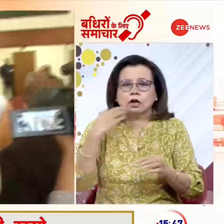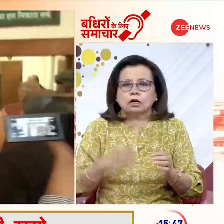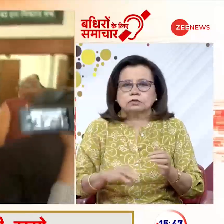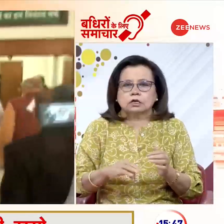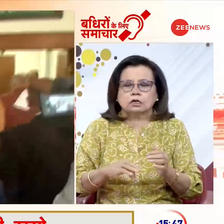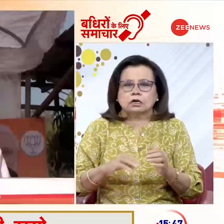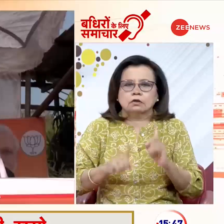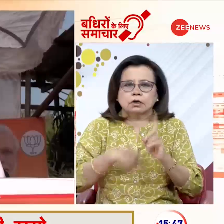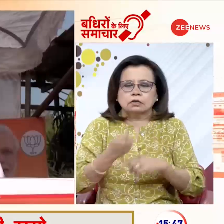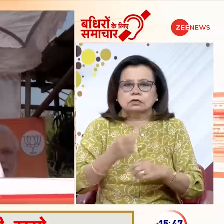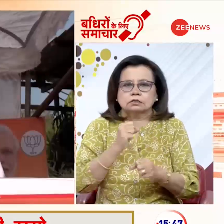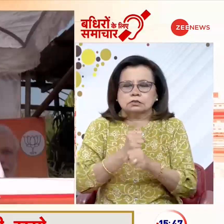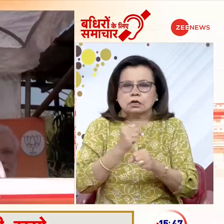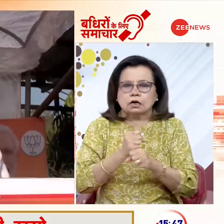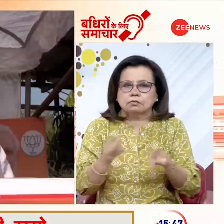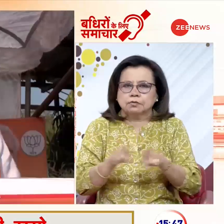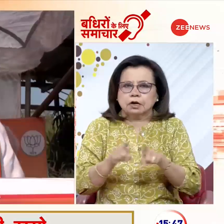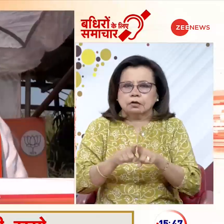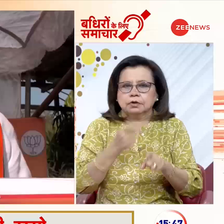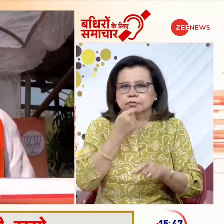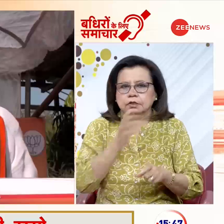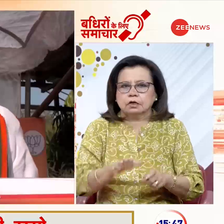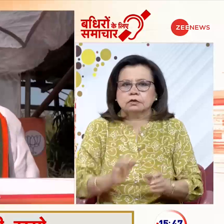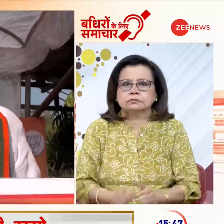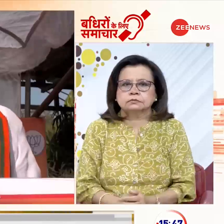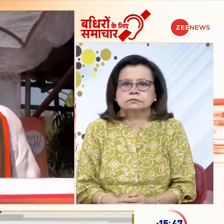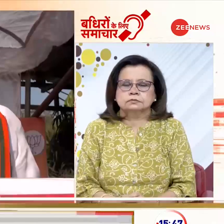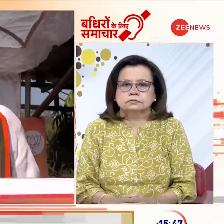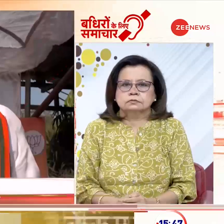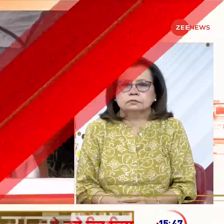और भ्रष्टाचार करने वाली सरकार बताया।